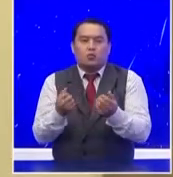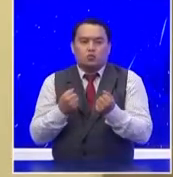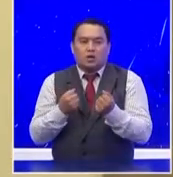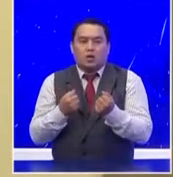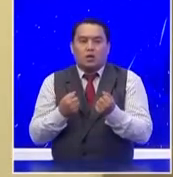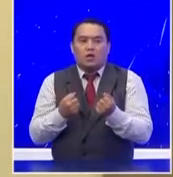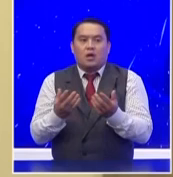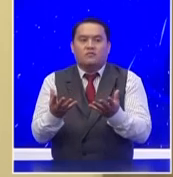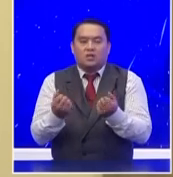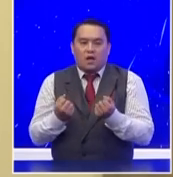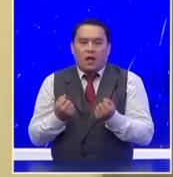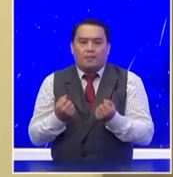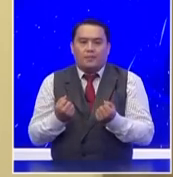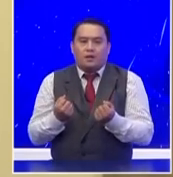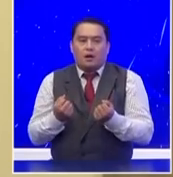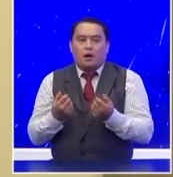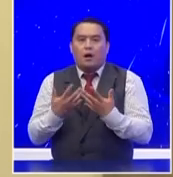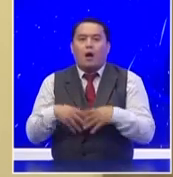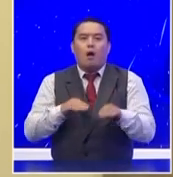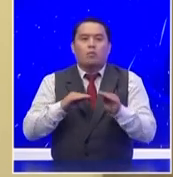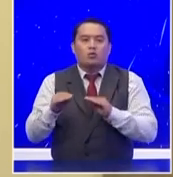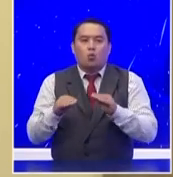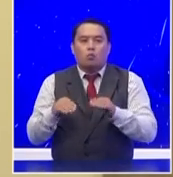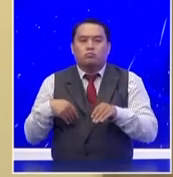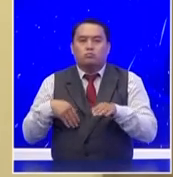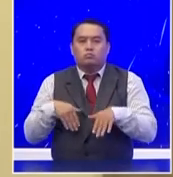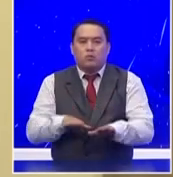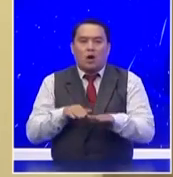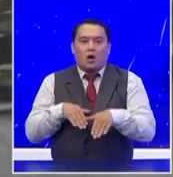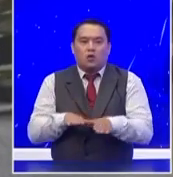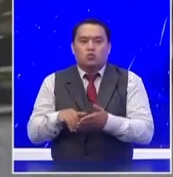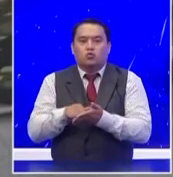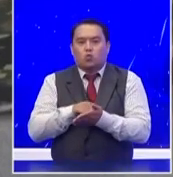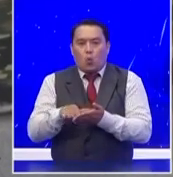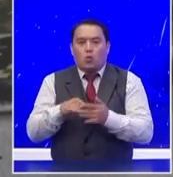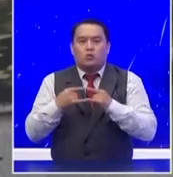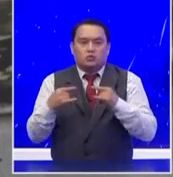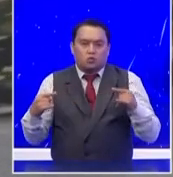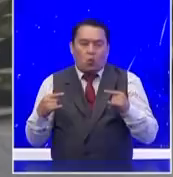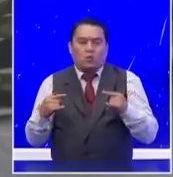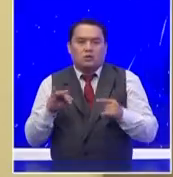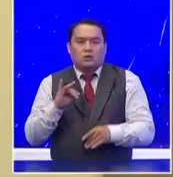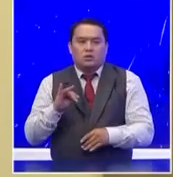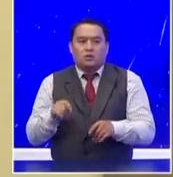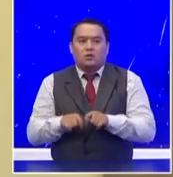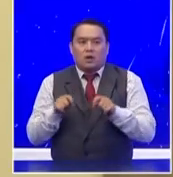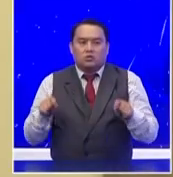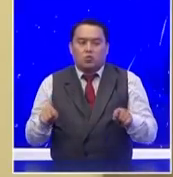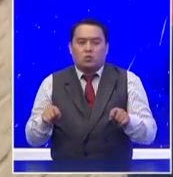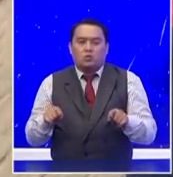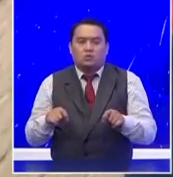Я приобрела такие оборудования, как машинка, утюженный стол, утюг, раскроечный